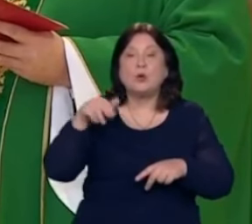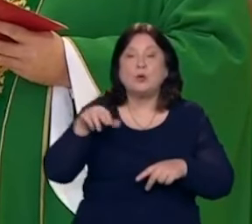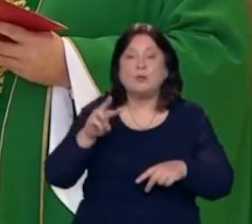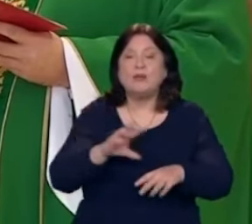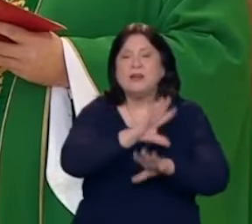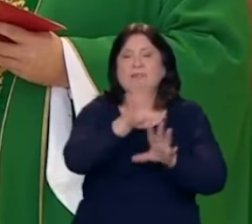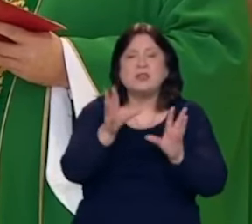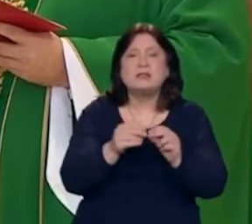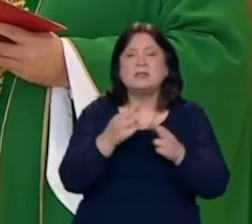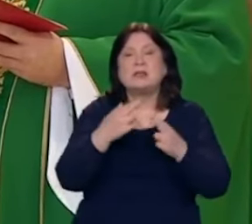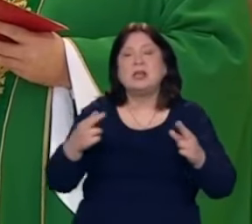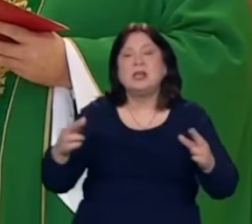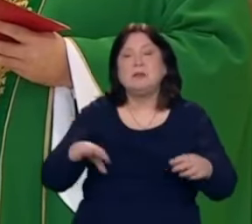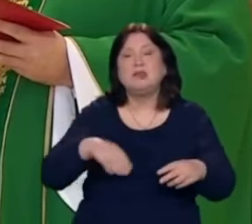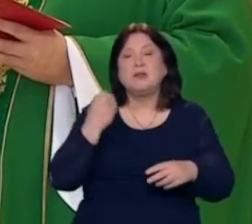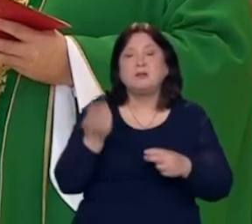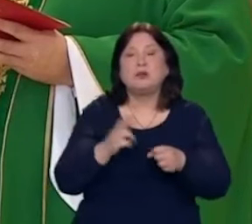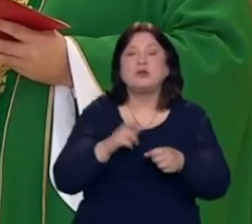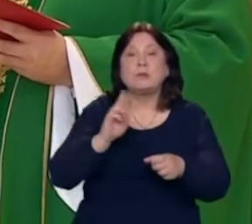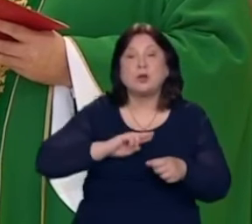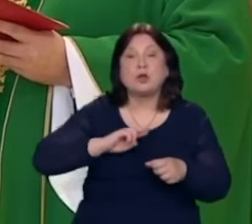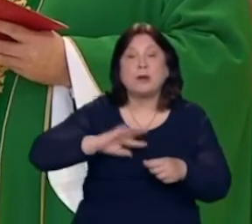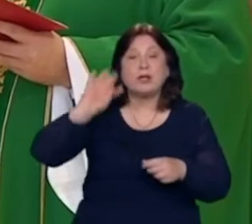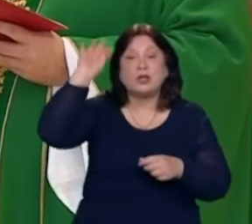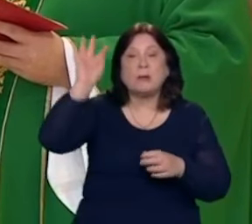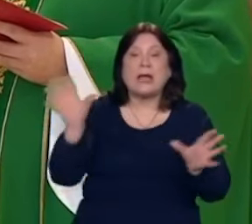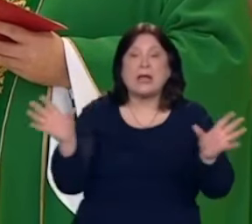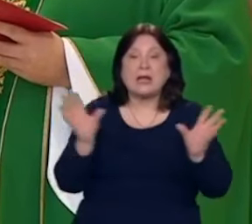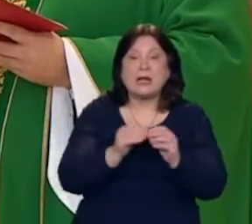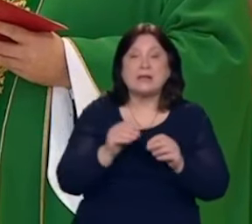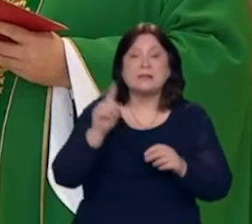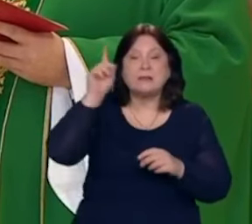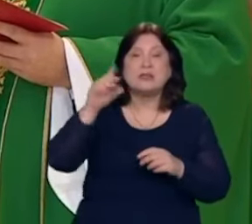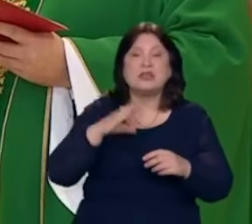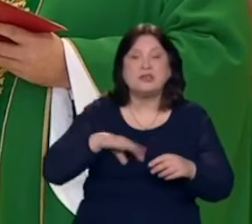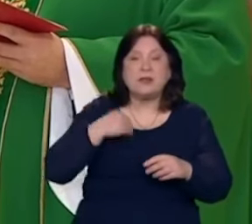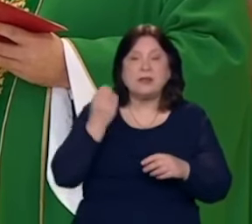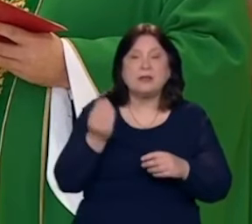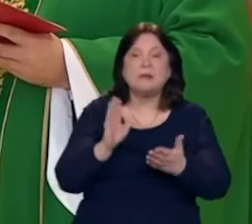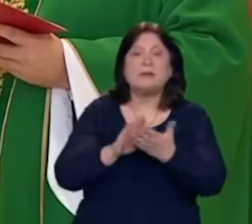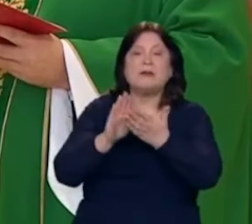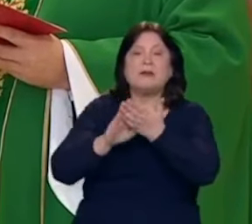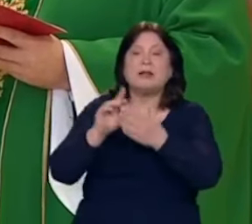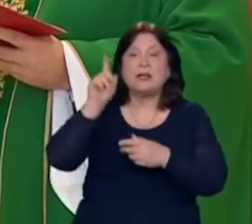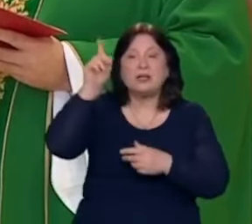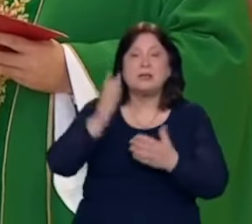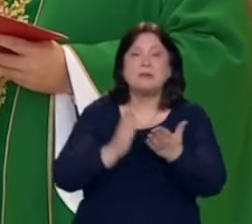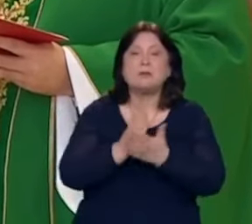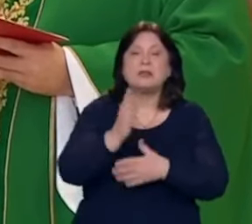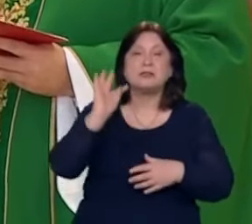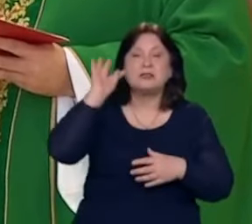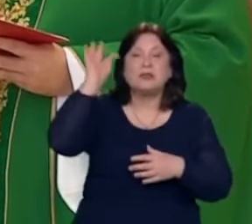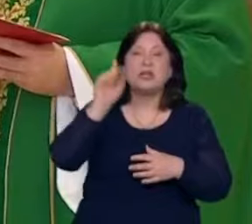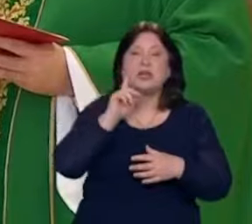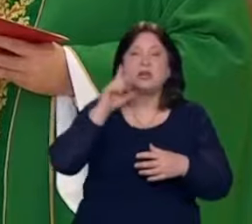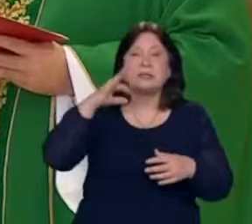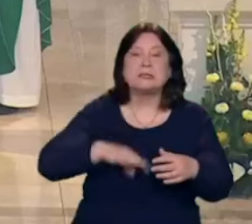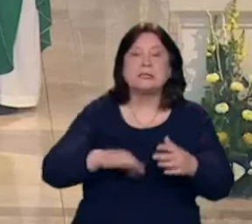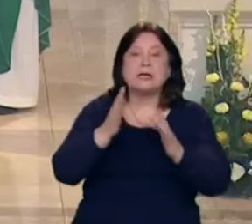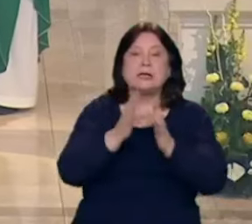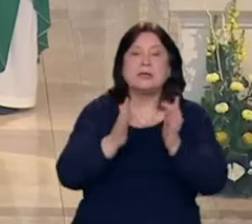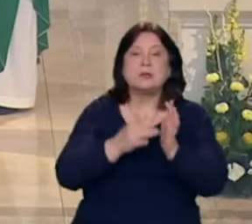ciągu wieków podobali się tobie abyśmy z nim wychwalali ciebie przez twojego syna Jezusa